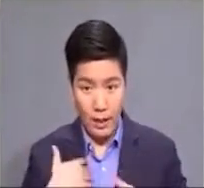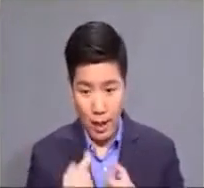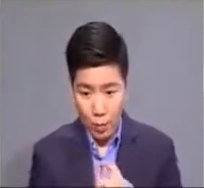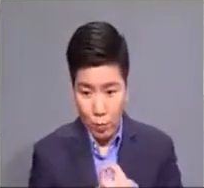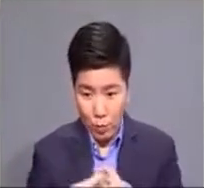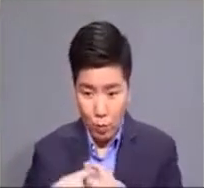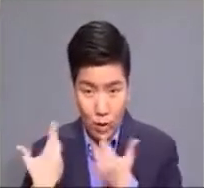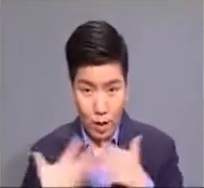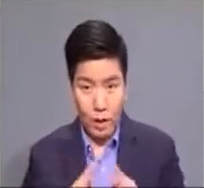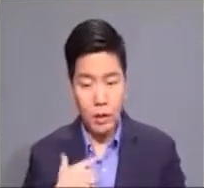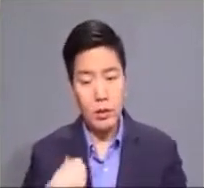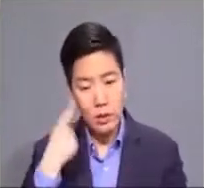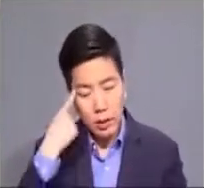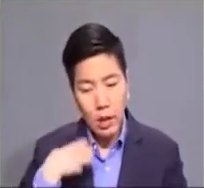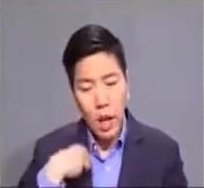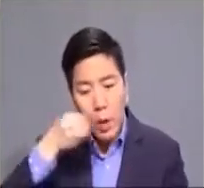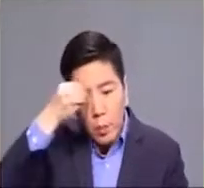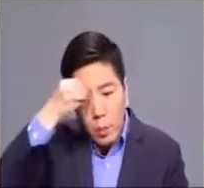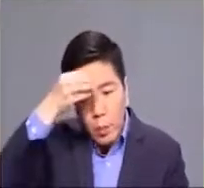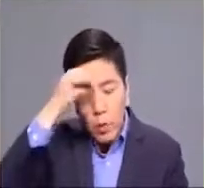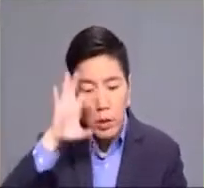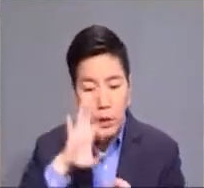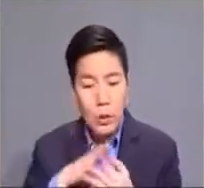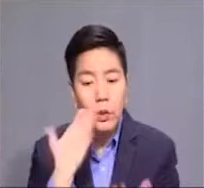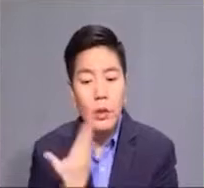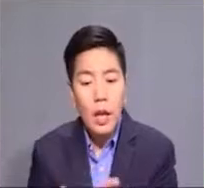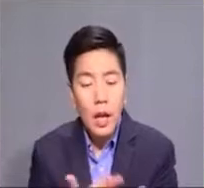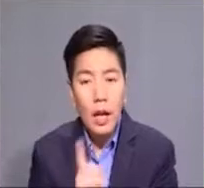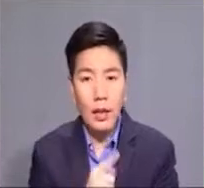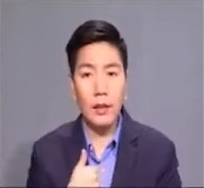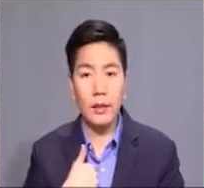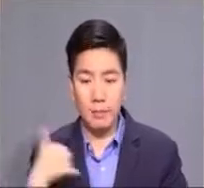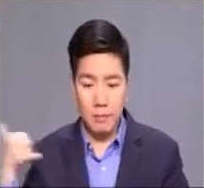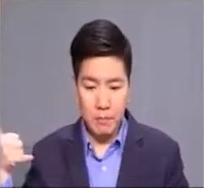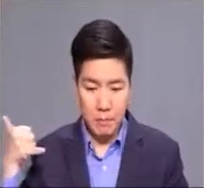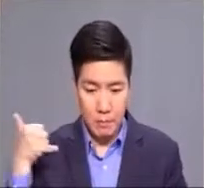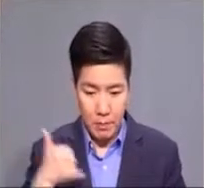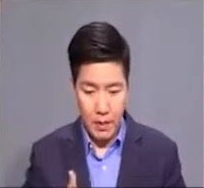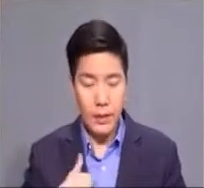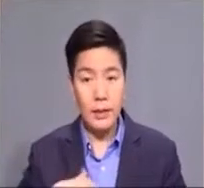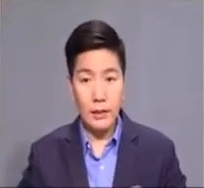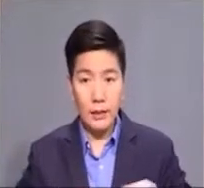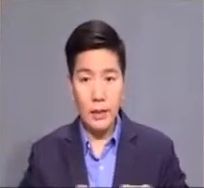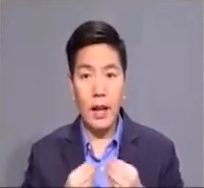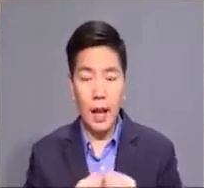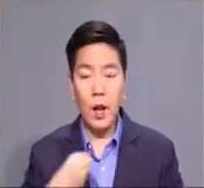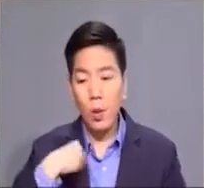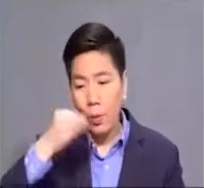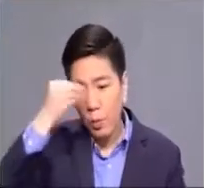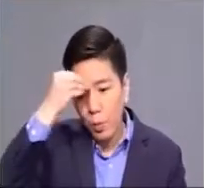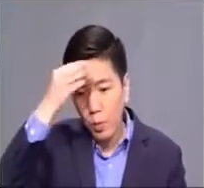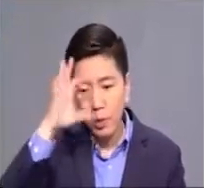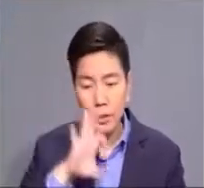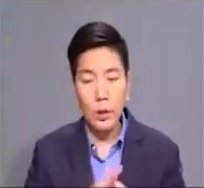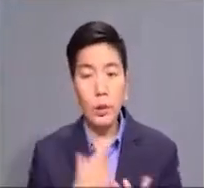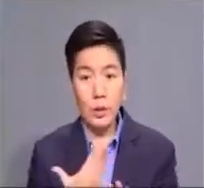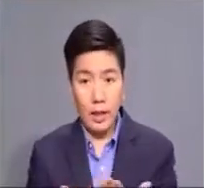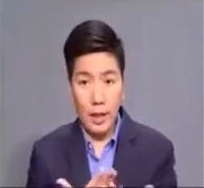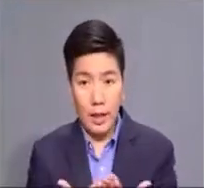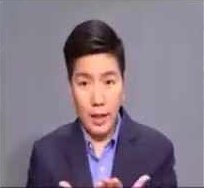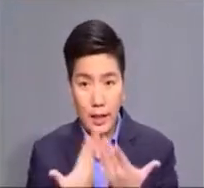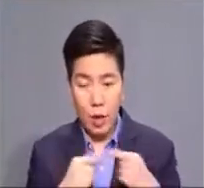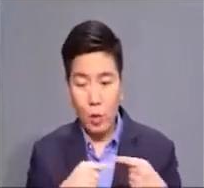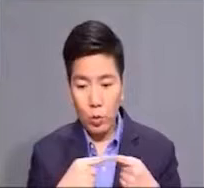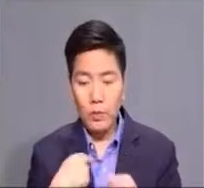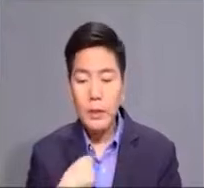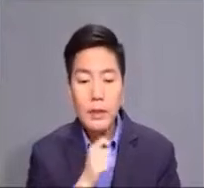จะต้องการความรู้ทางด้านการเงินนะวันนี้เราเลยจัดมาให้ความรู้ทางด้านการเงินเสร็จเรียบร้อยแล้วเนี่ยเรา